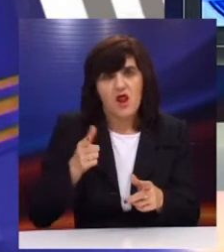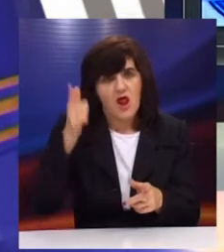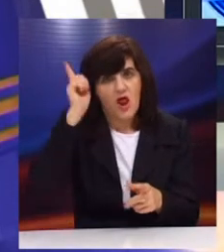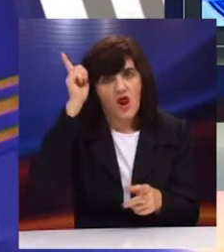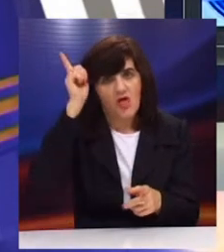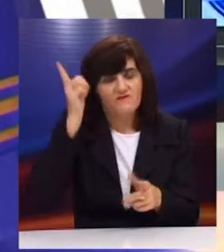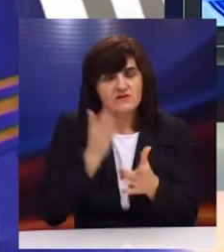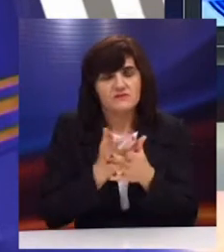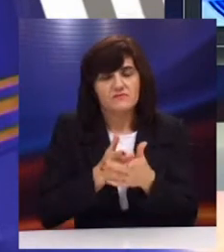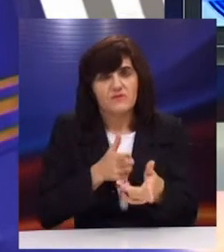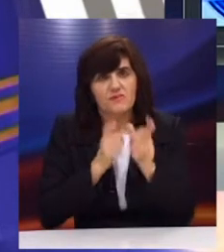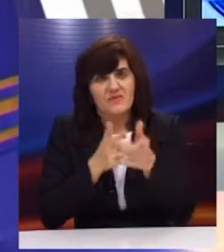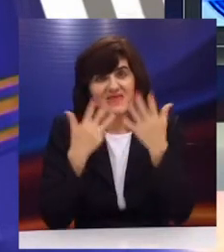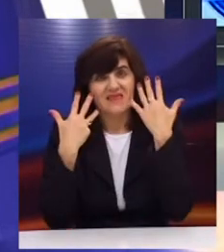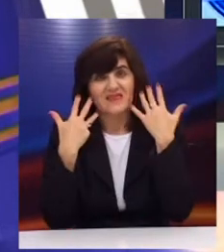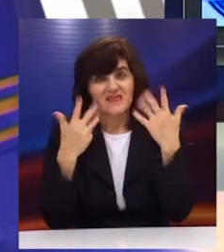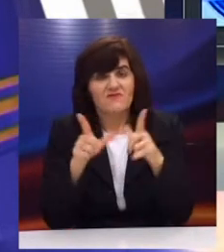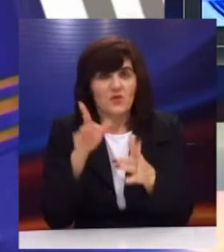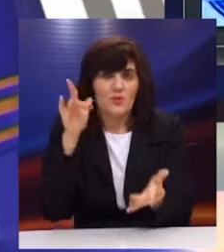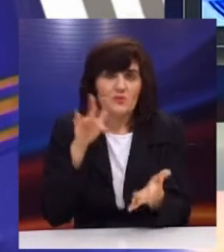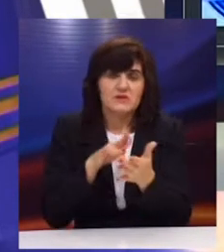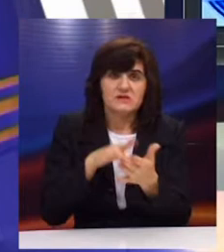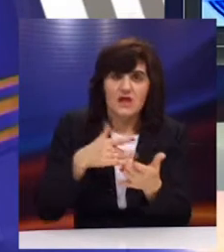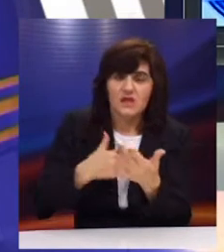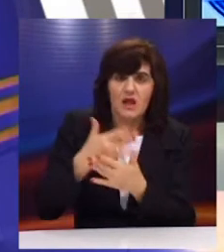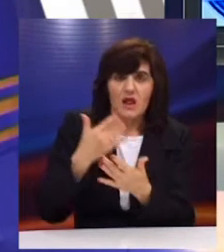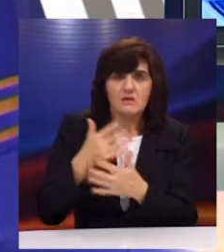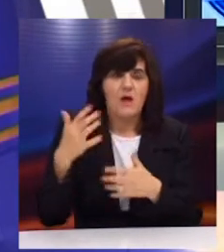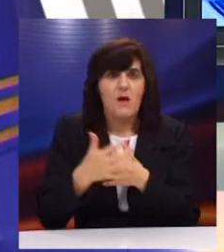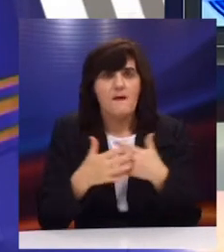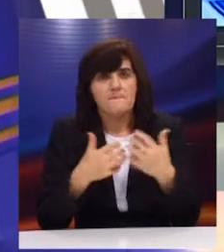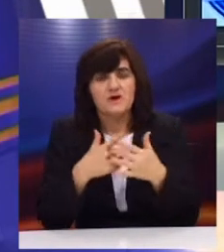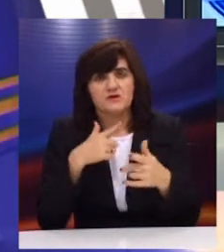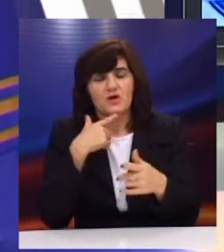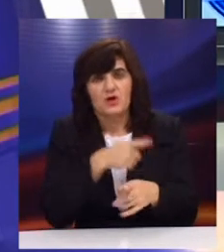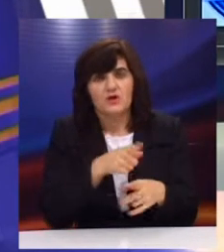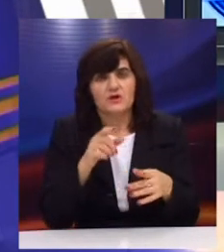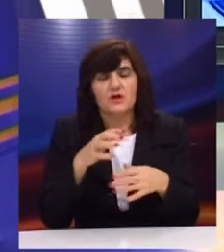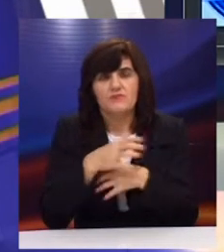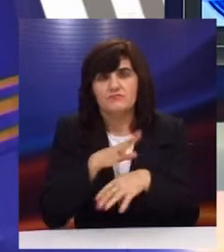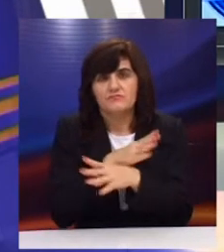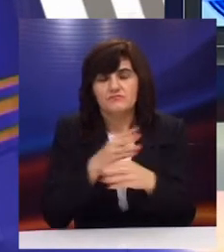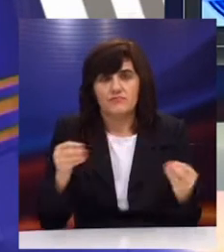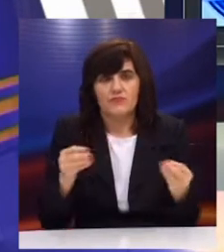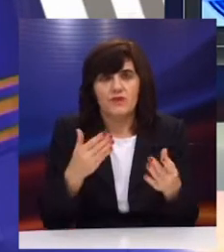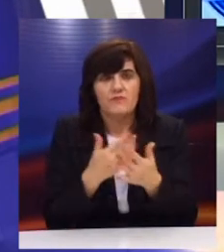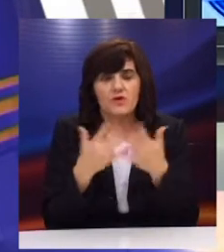je pucano u mačora sa 9 hicaca i to u centru grada. Vlasnik mačka kaže da je njegov ljubimac nestao tokom vikenda